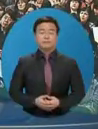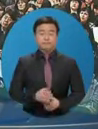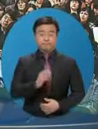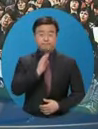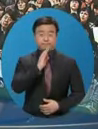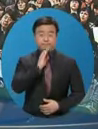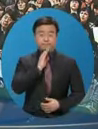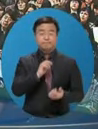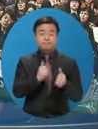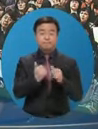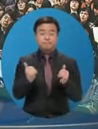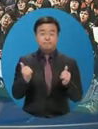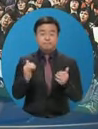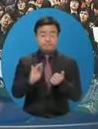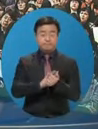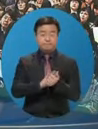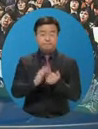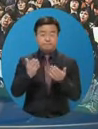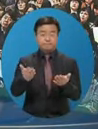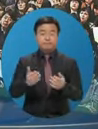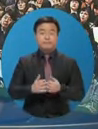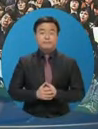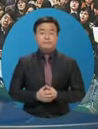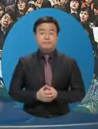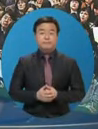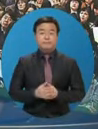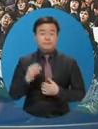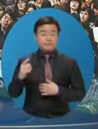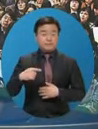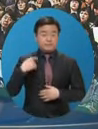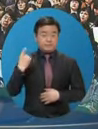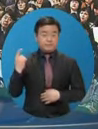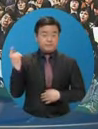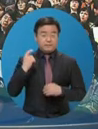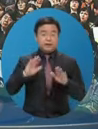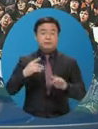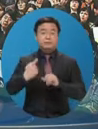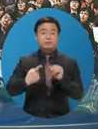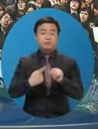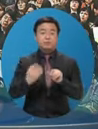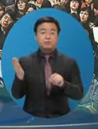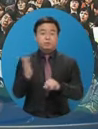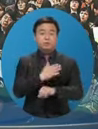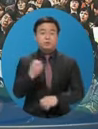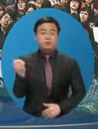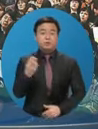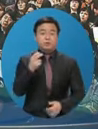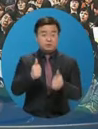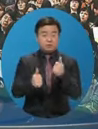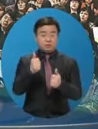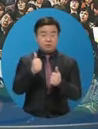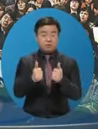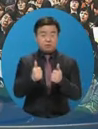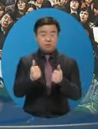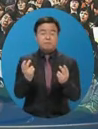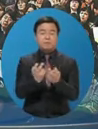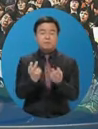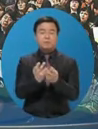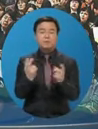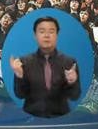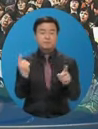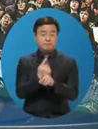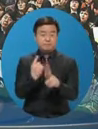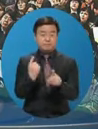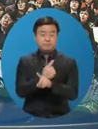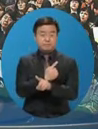네, 고인들의 명복을 빕니다. 다음 소식입니다. 올해부터 입시 제도가 또한번 바뀌게 됩니다. 정시와